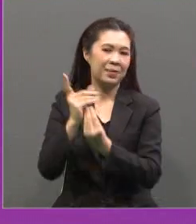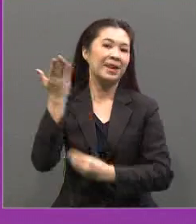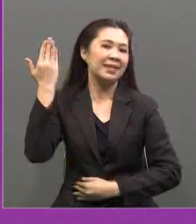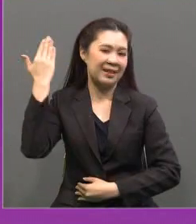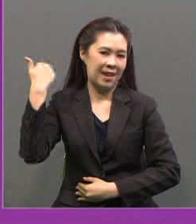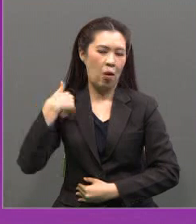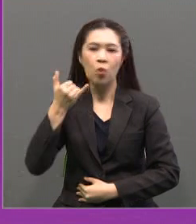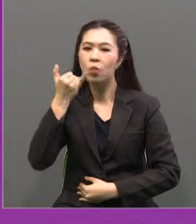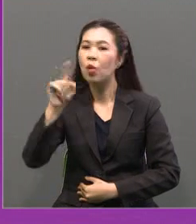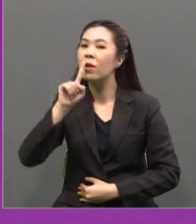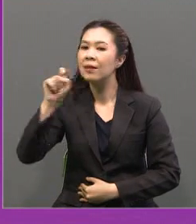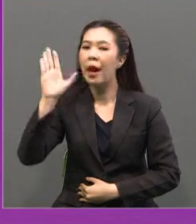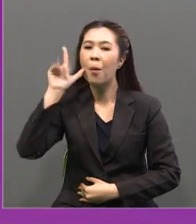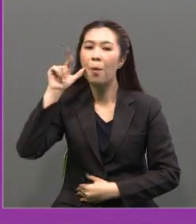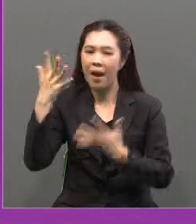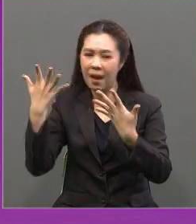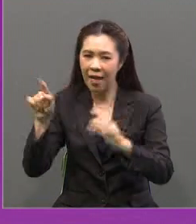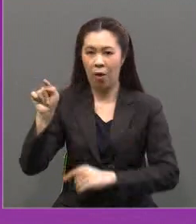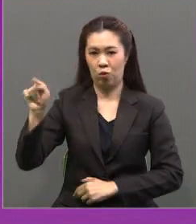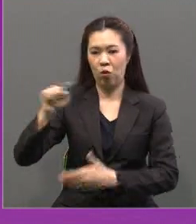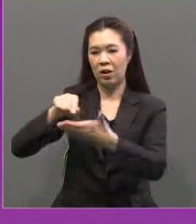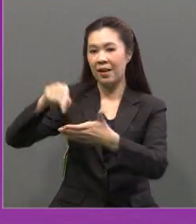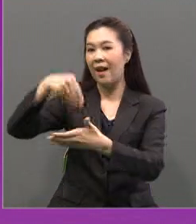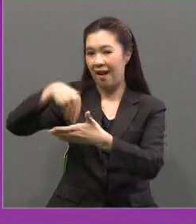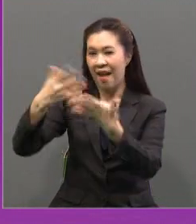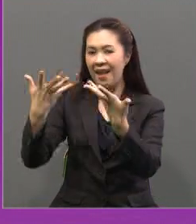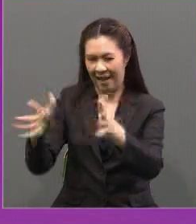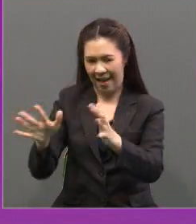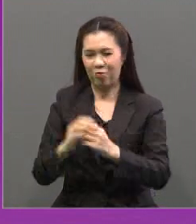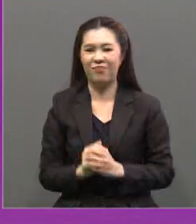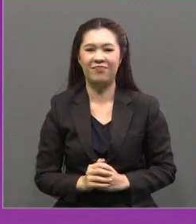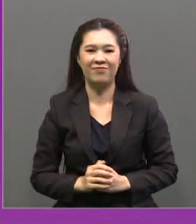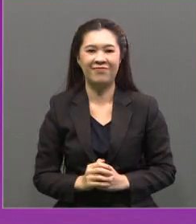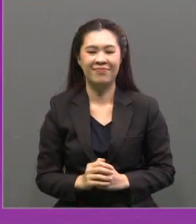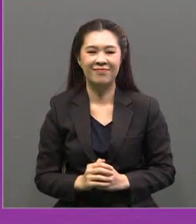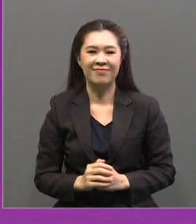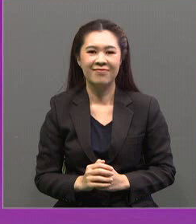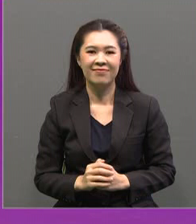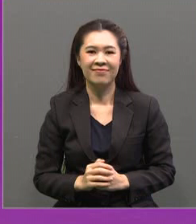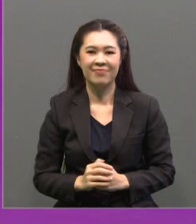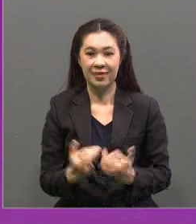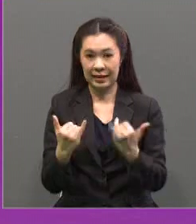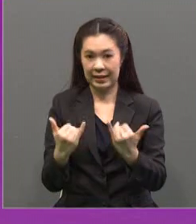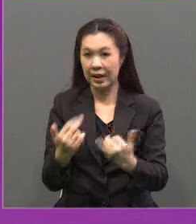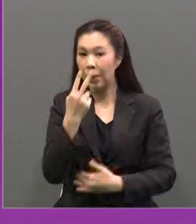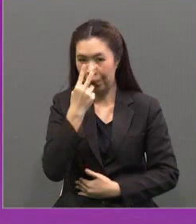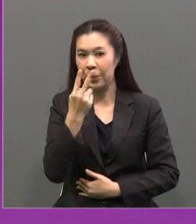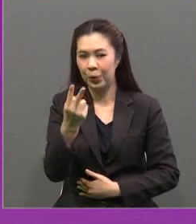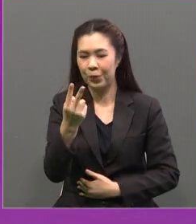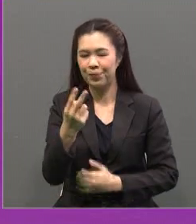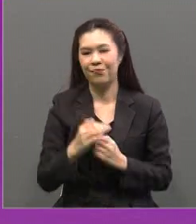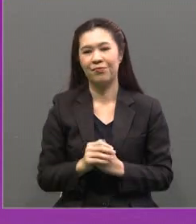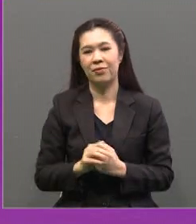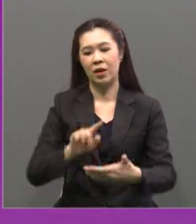เช็คคุณพ่อคุณแม่บอกไปใช้สิทธิ์เรียบร้อยแล้วเหมือนกันเยี่ยมเลยบรรยากาศคึกคักเลยทีเดียวนะครับครับเดี๋ยวเราไปดูนะครับสำหรับบรรยากาศ